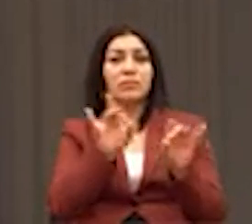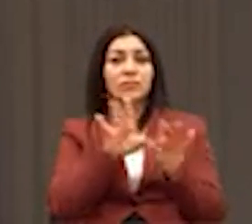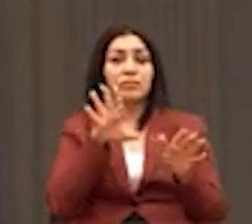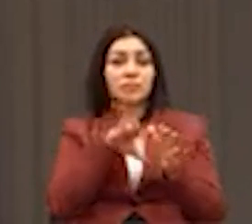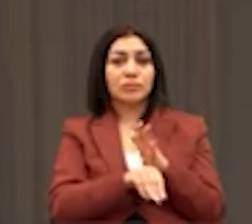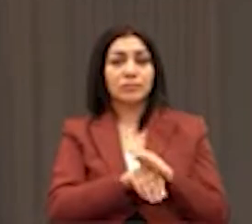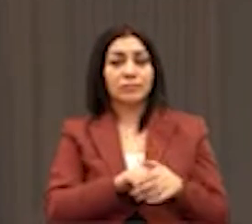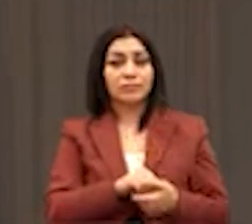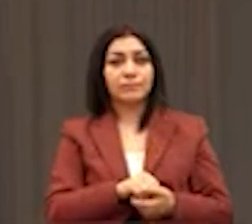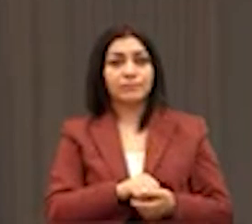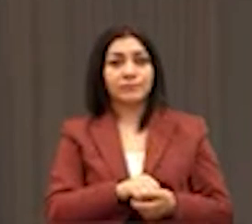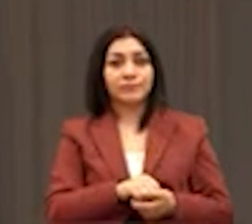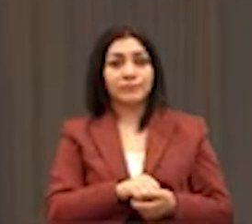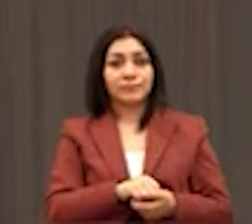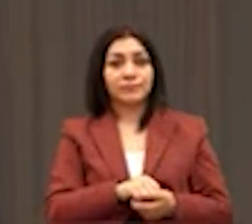Եվ ինչպես